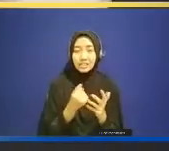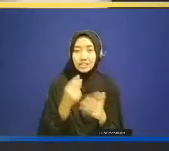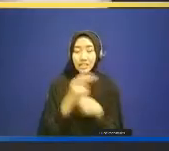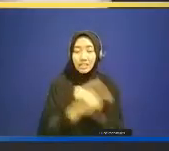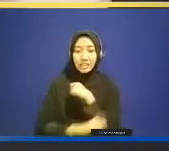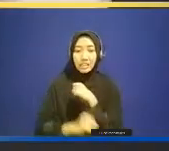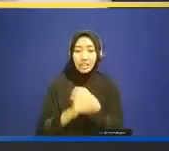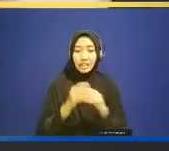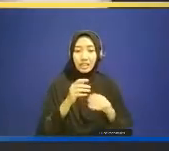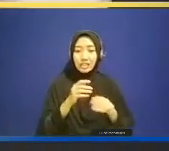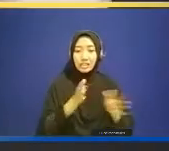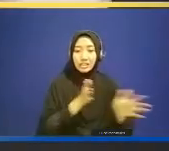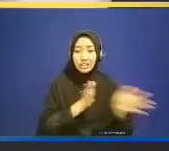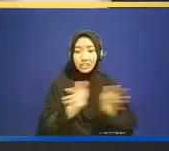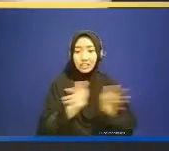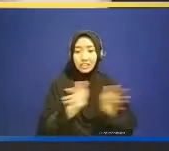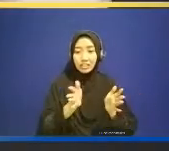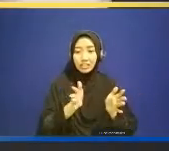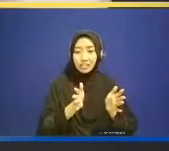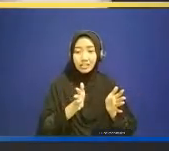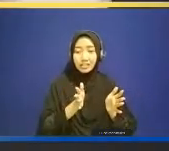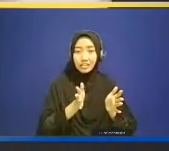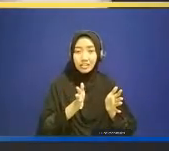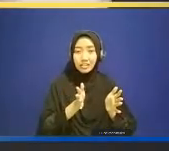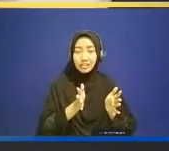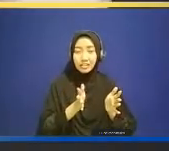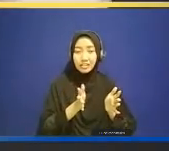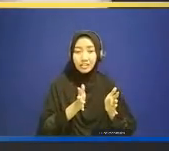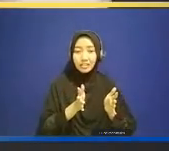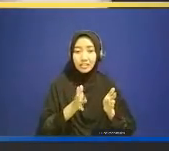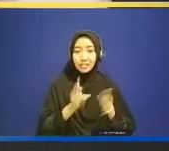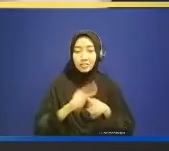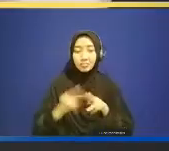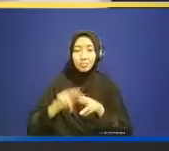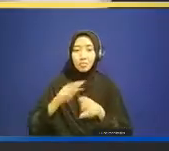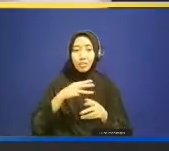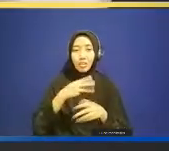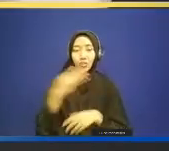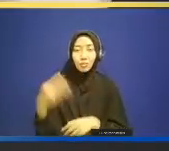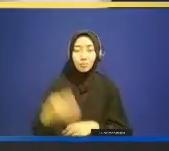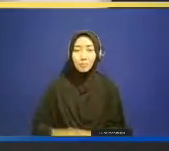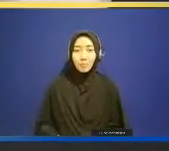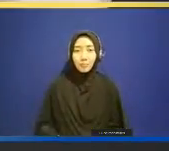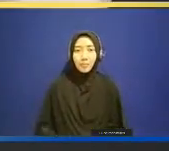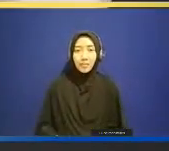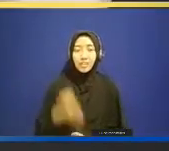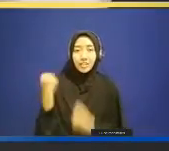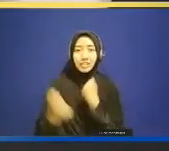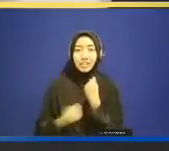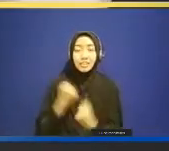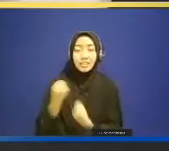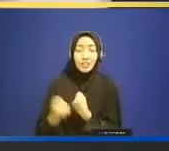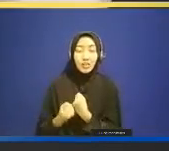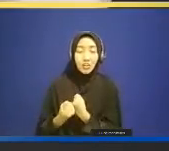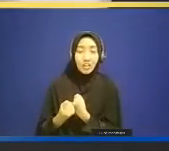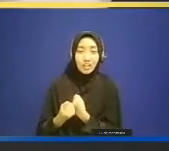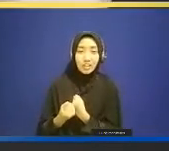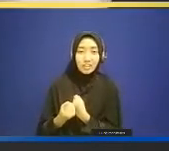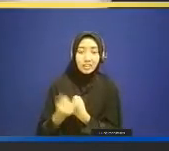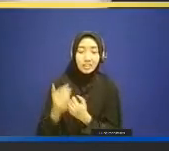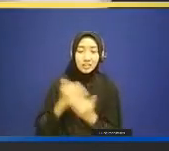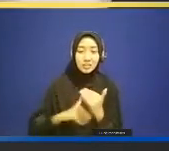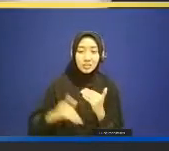didisain seoptimal Mungkin setelah menstimulasi perekonomian dan tentunya juga dilaksanakan dengan